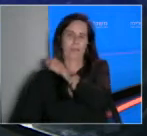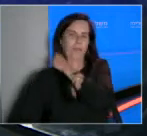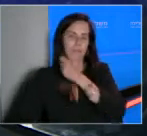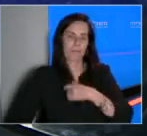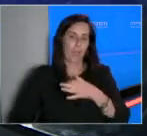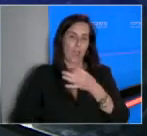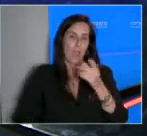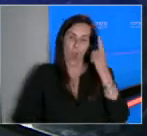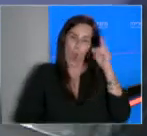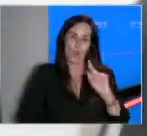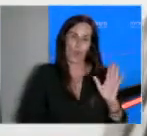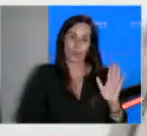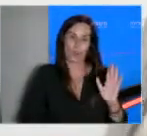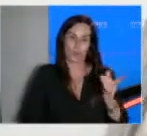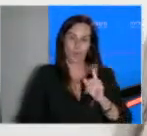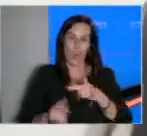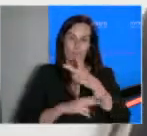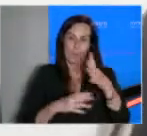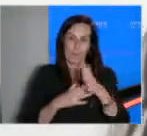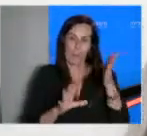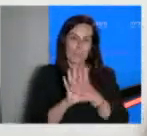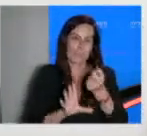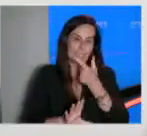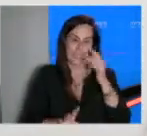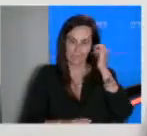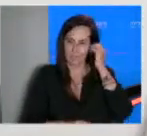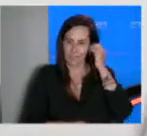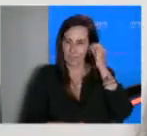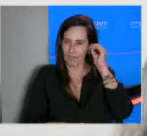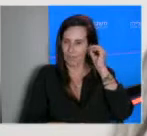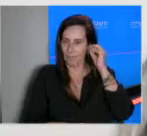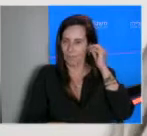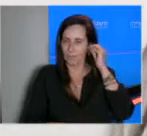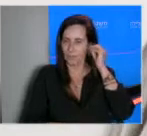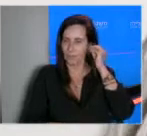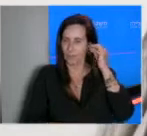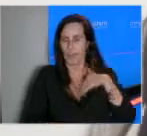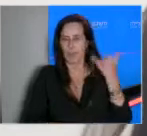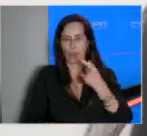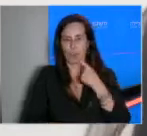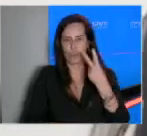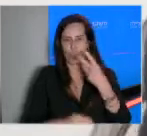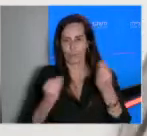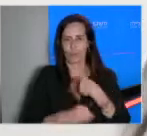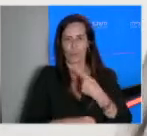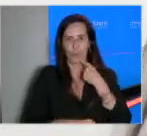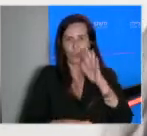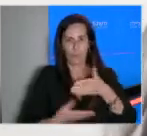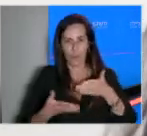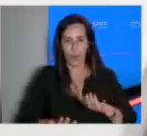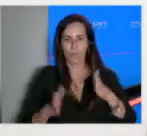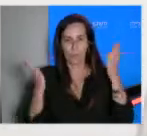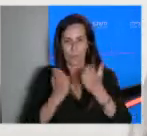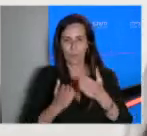שאלת, לא יודעת, לא עברתי בדיקה פסיכיאטרית לאחרונה, אבל אני תמיד אומרת שני דברים. אני אומרת שגם נולדתי